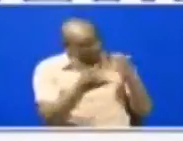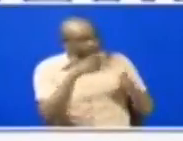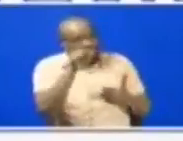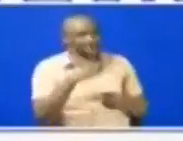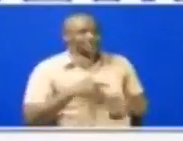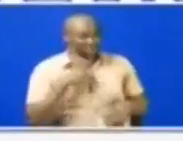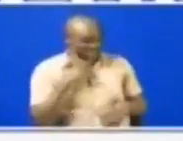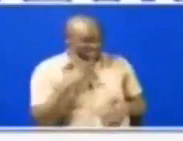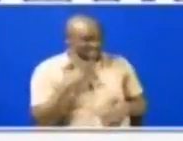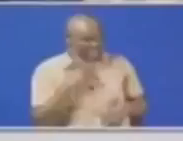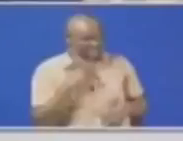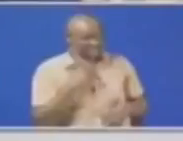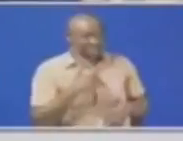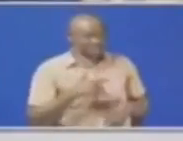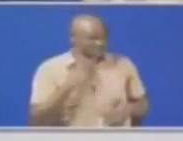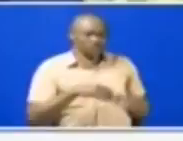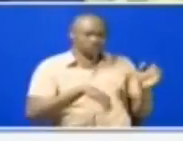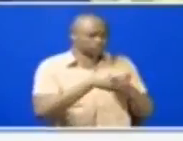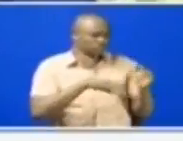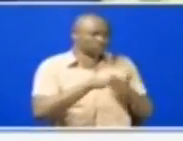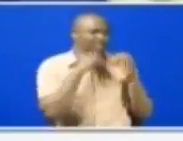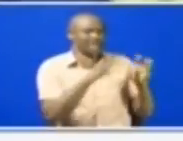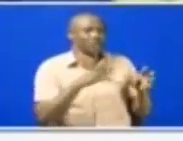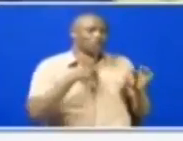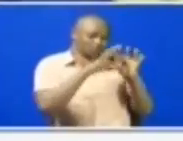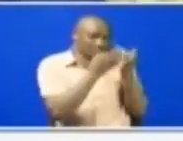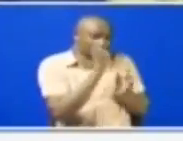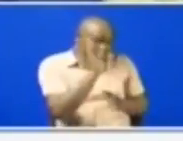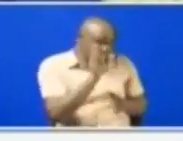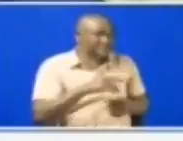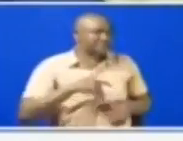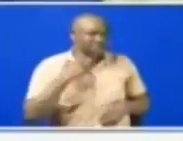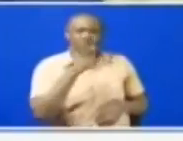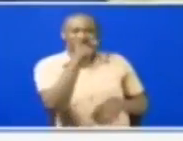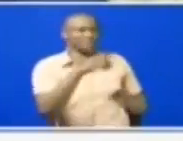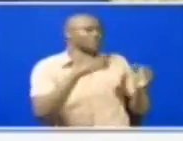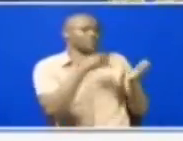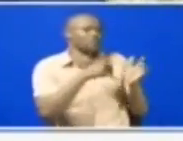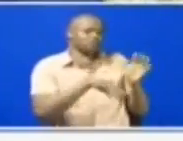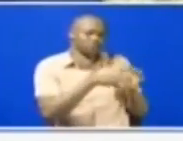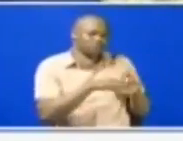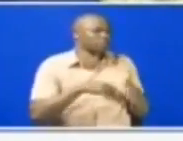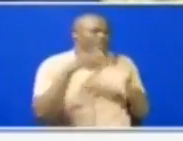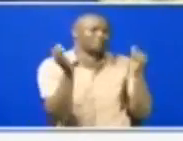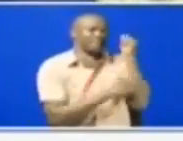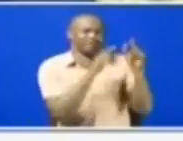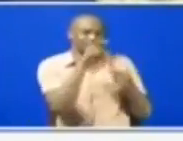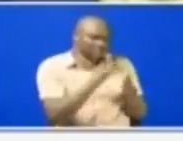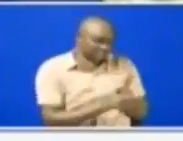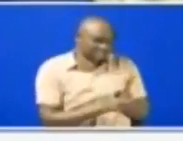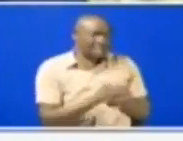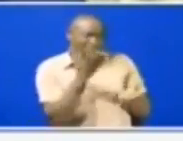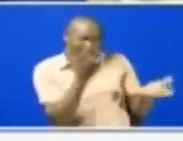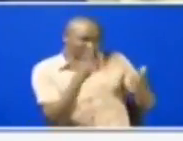unajutia kuwahi kujihusisha na kandanda au familia yako kidogo inajutia. Je, ilifika kiwango gani ambacho ukafika